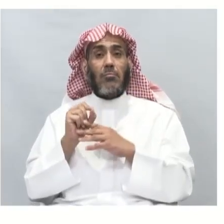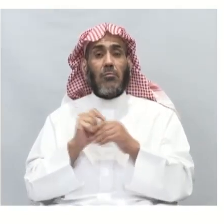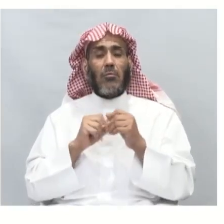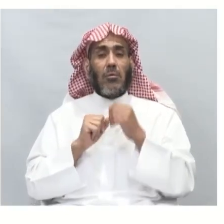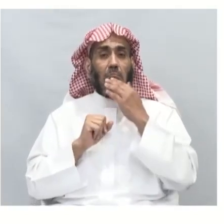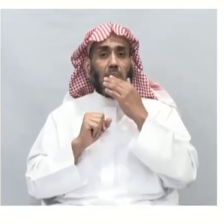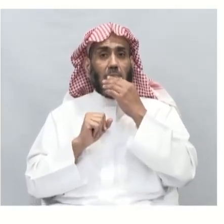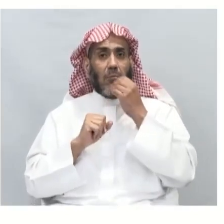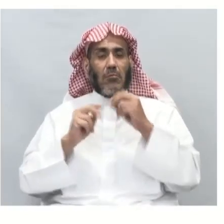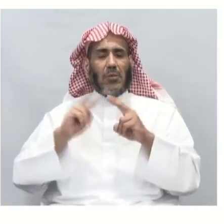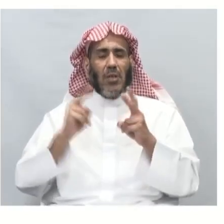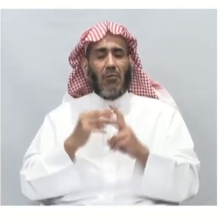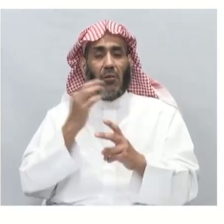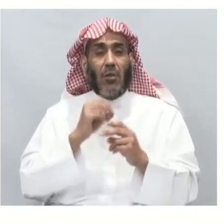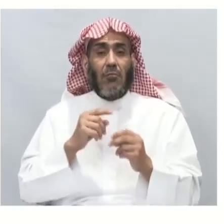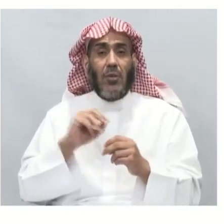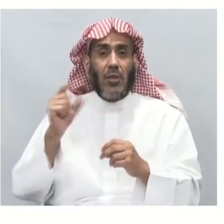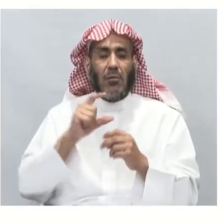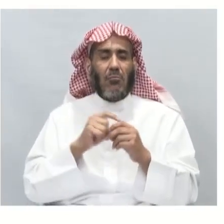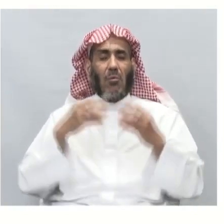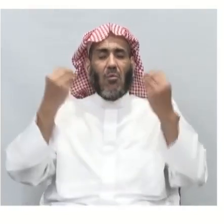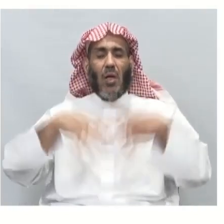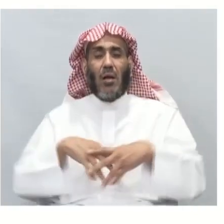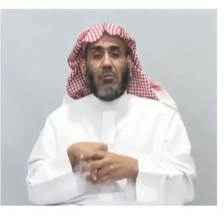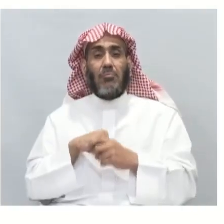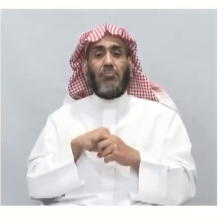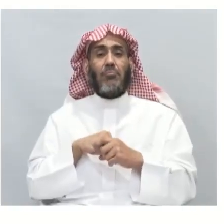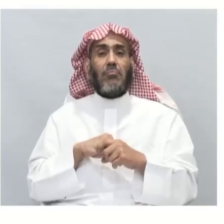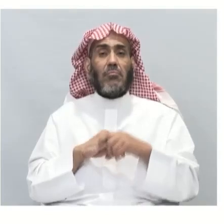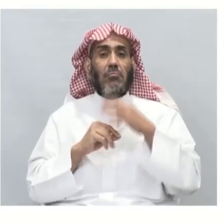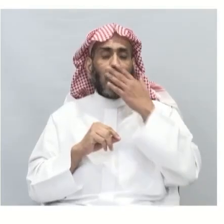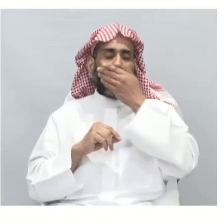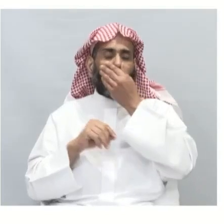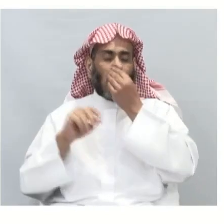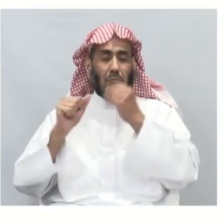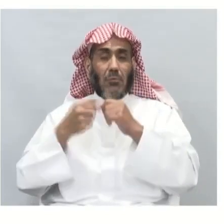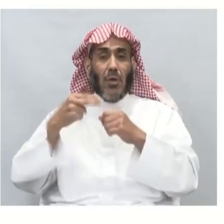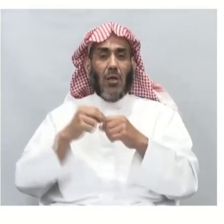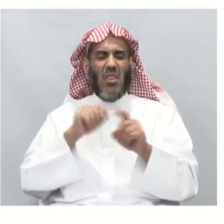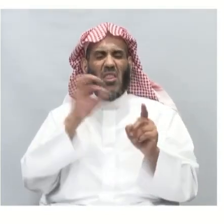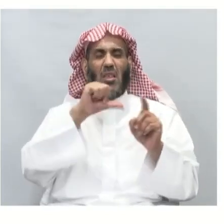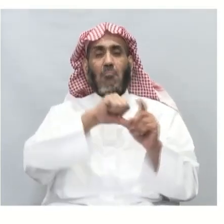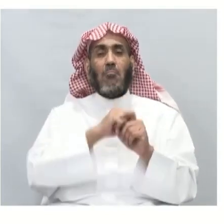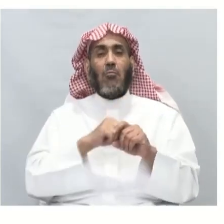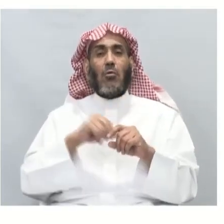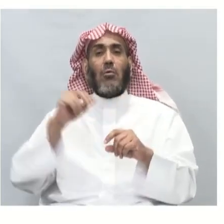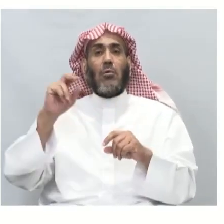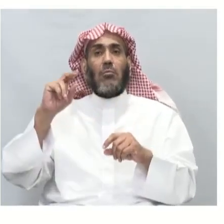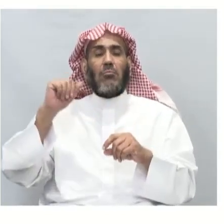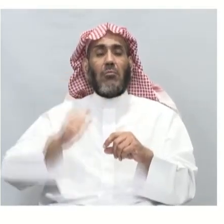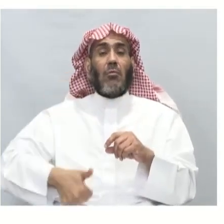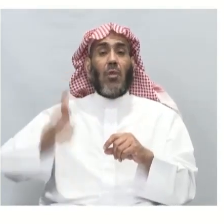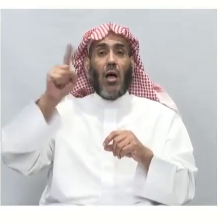سلف نقول اختلاف الالفاظ في كلمه ضاع ف ففي كلمه ضاع هنا ذم وفي كلمه ضاء